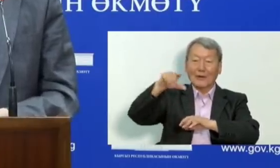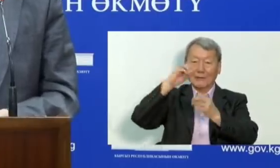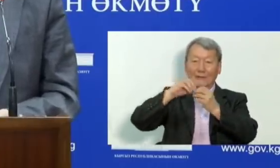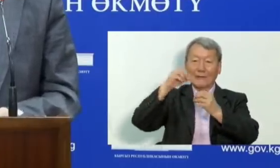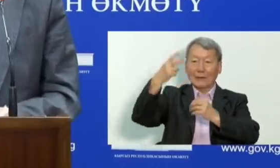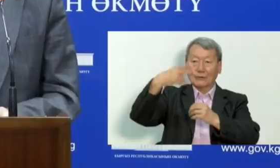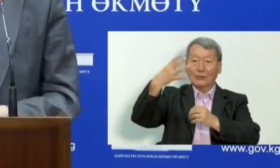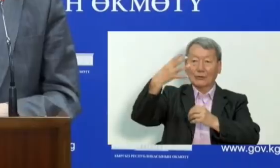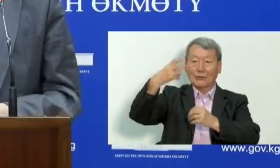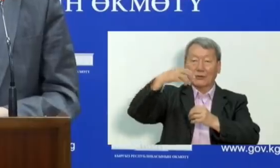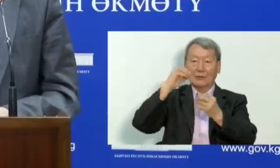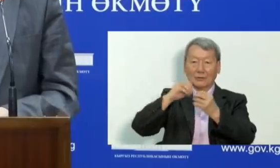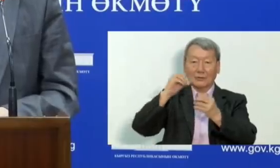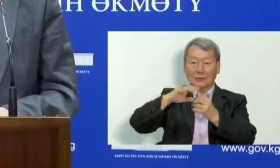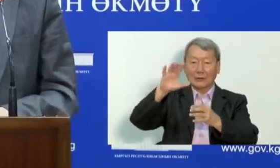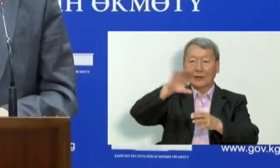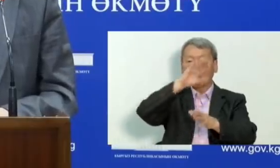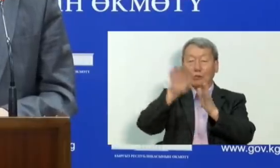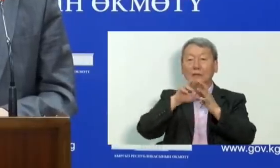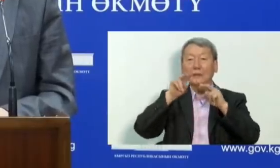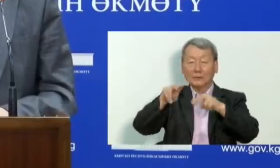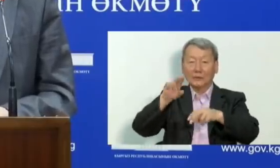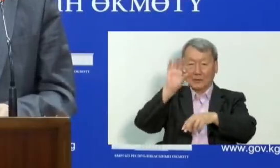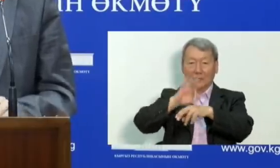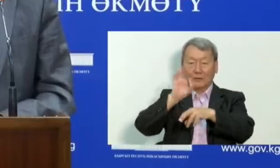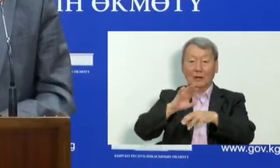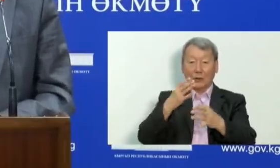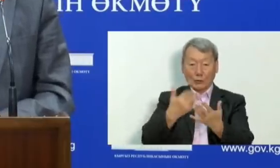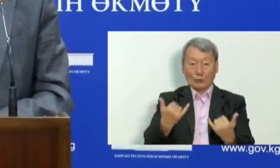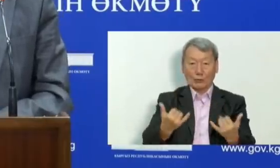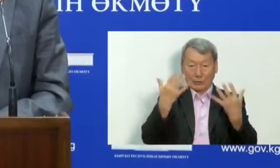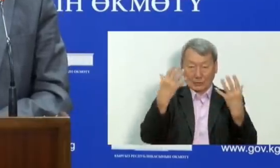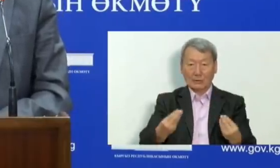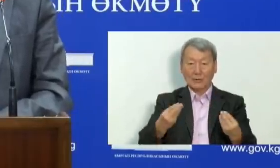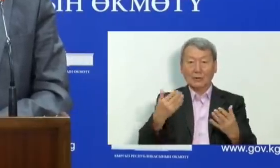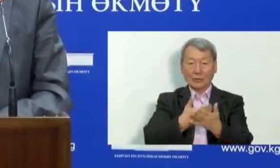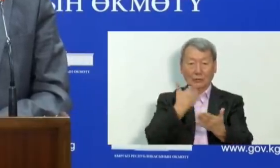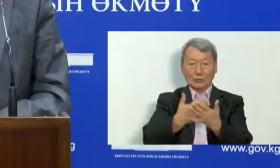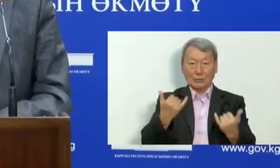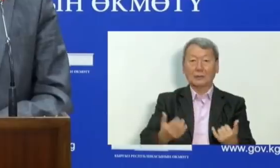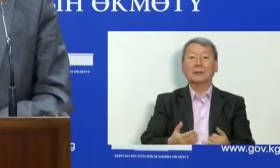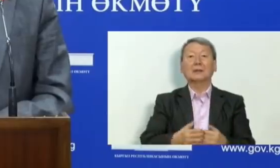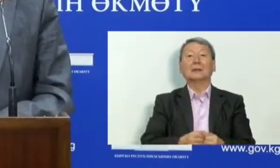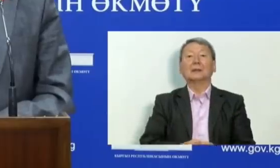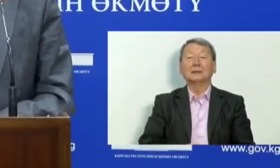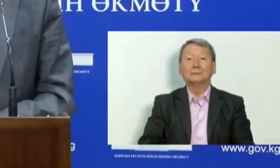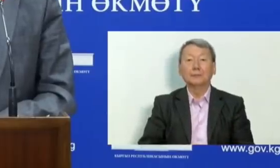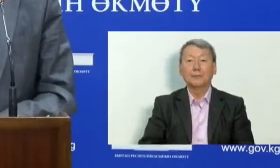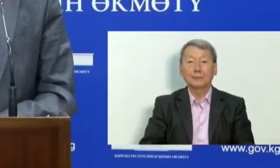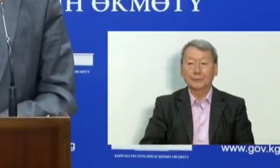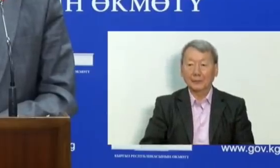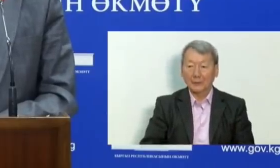арасында табылгандыгы. Муну силерге маалымат бар. Бүгүнкү күнү